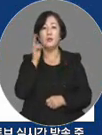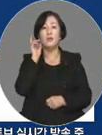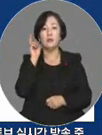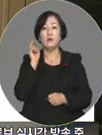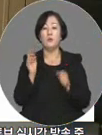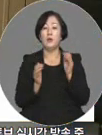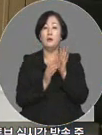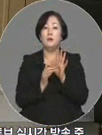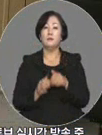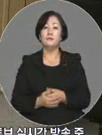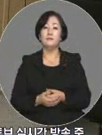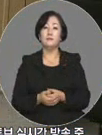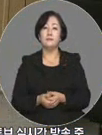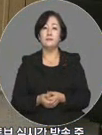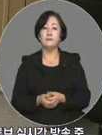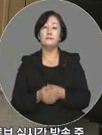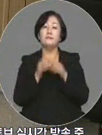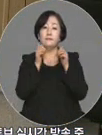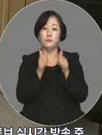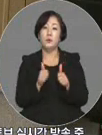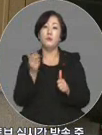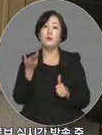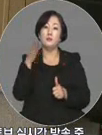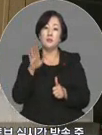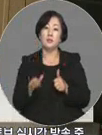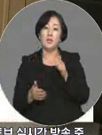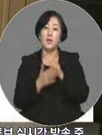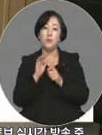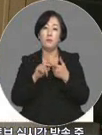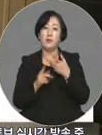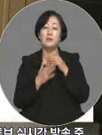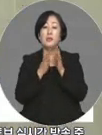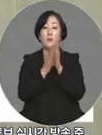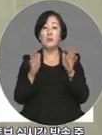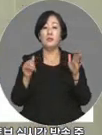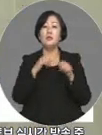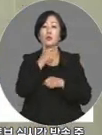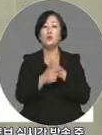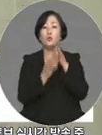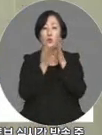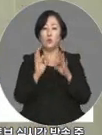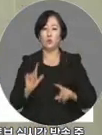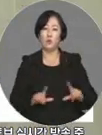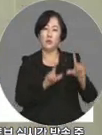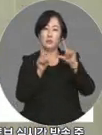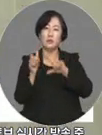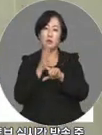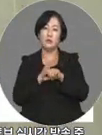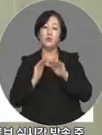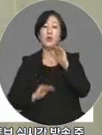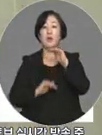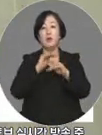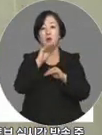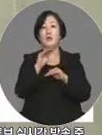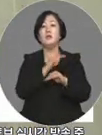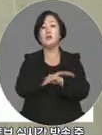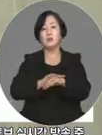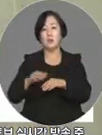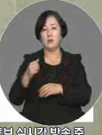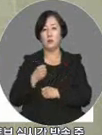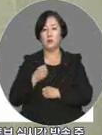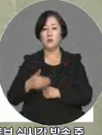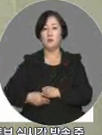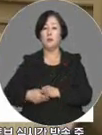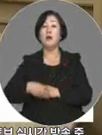점에서 법원은 다만 a씨가 해당 아파트에서 6년 가량 살면서 계단 보행을 주의해야 한다는